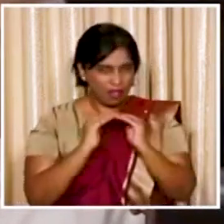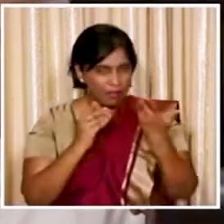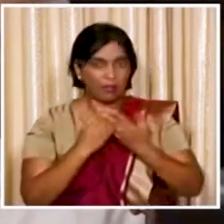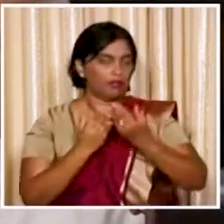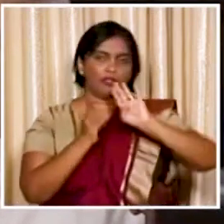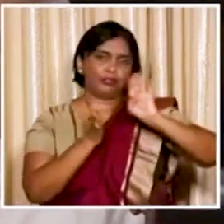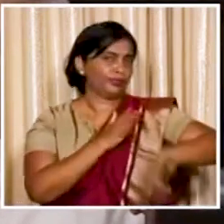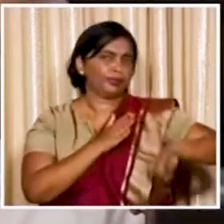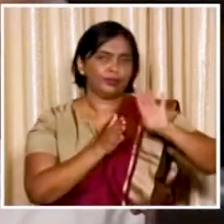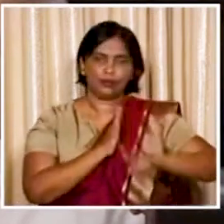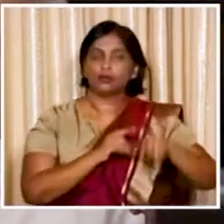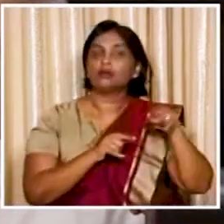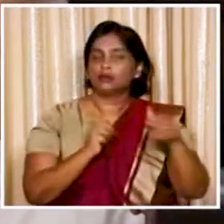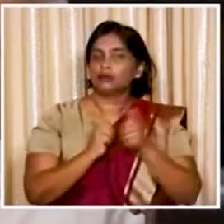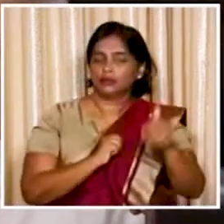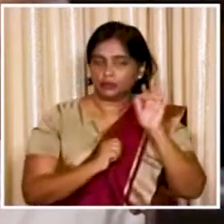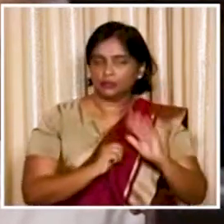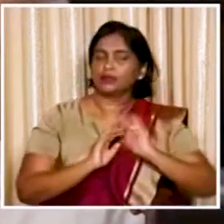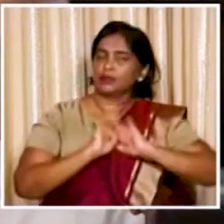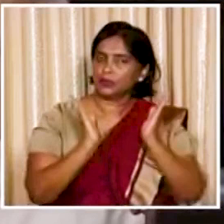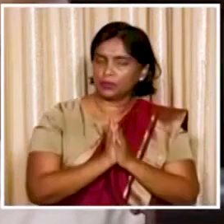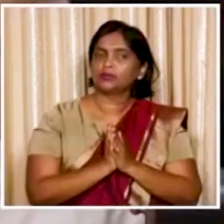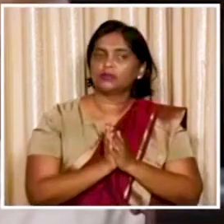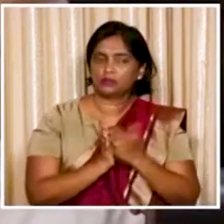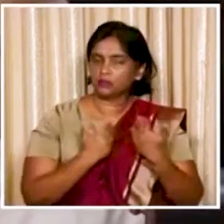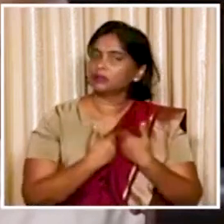කරන්න අන්න ඒක අපි කරන්න ඕනේ අපි හැම එක්කෙනා මේක